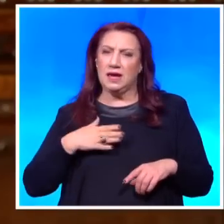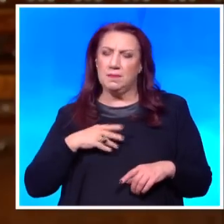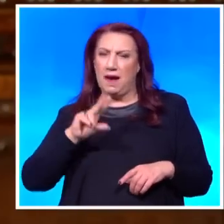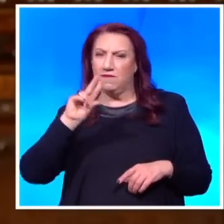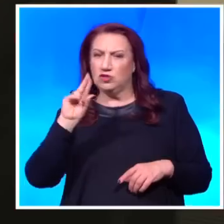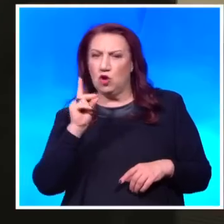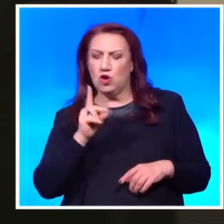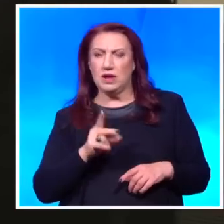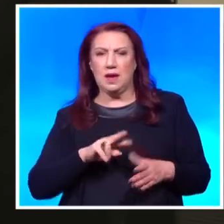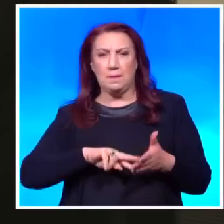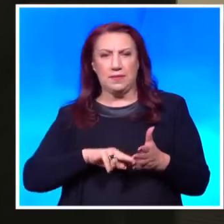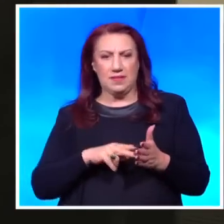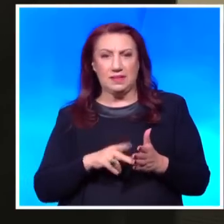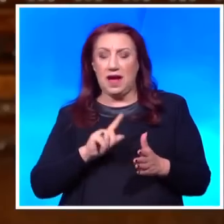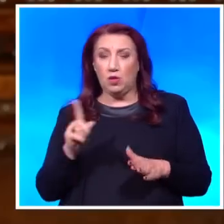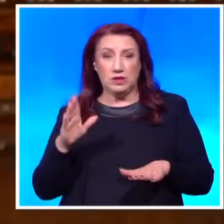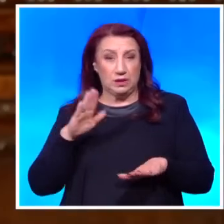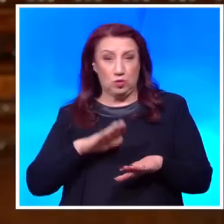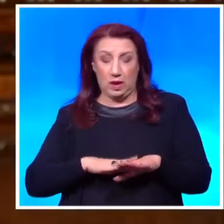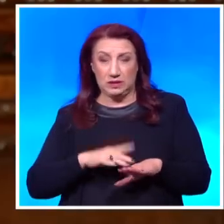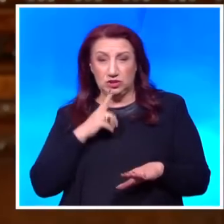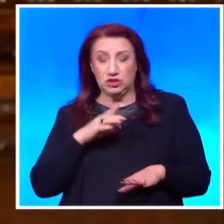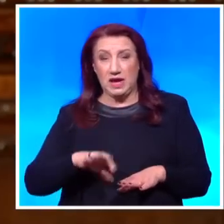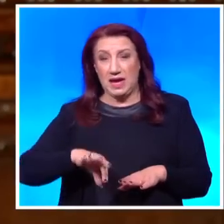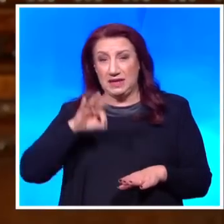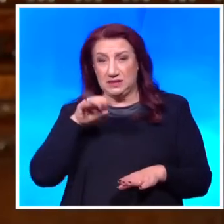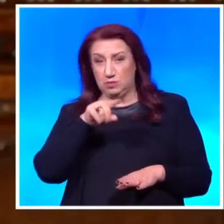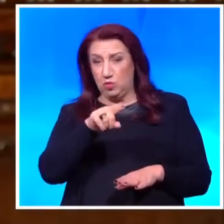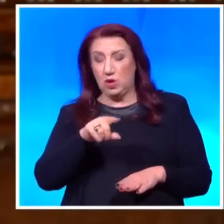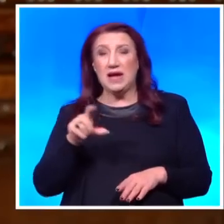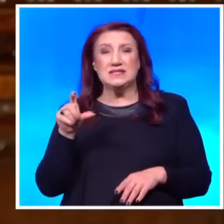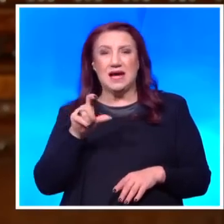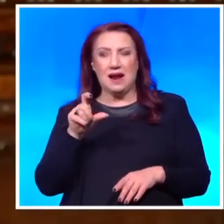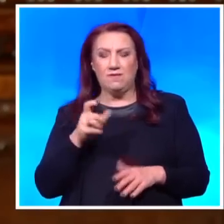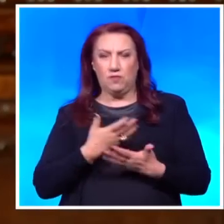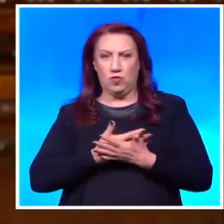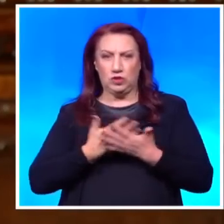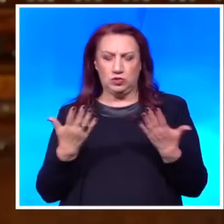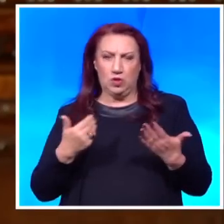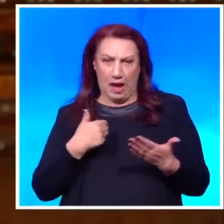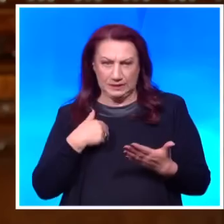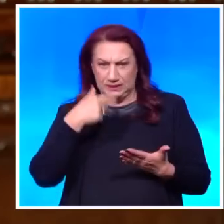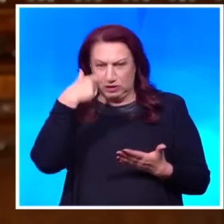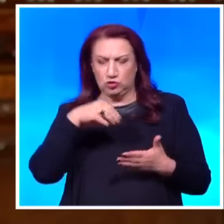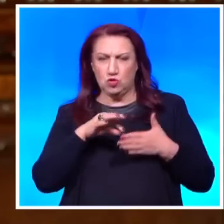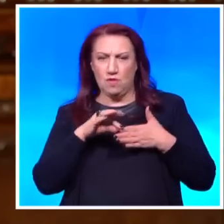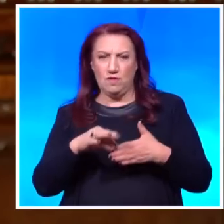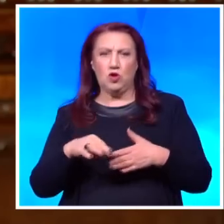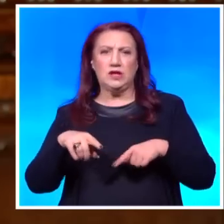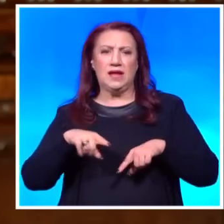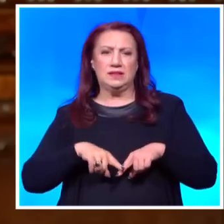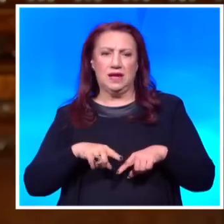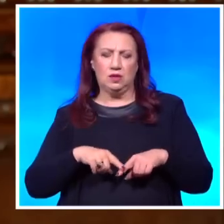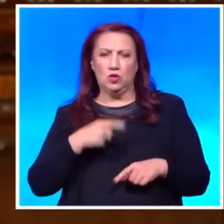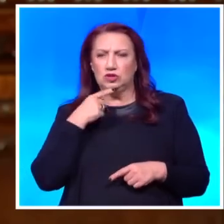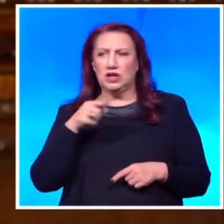на Сарафов е направен прозрачно. Аз ще заведа дело във Върховния административен съд, пледирайки нищожност на